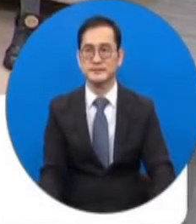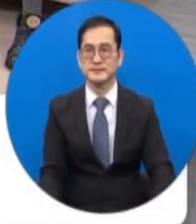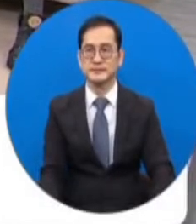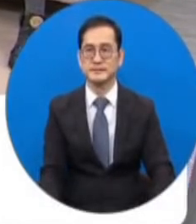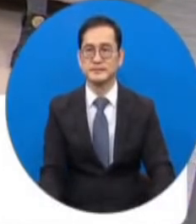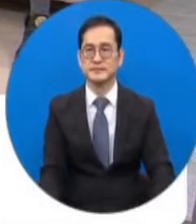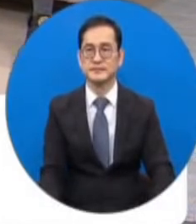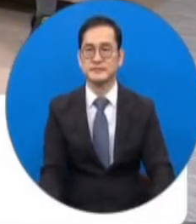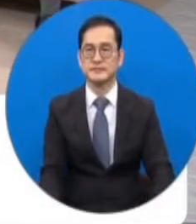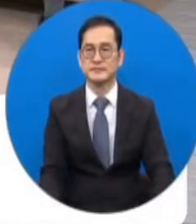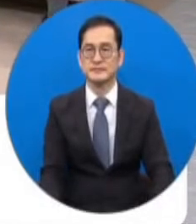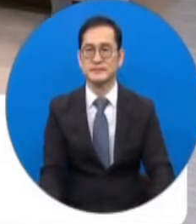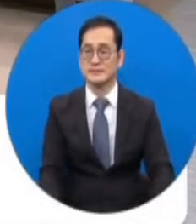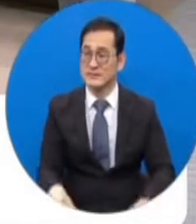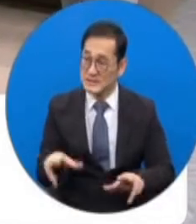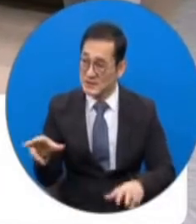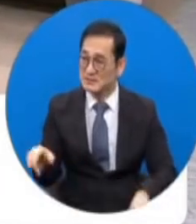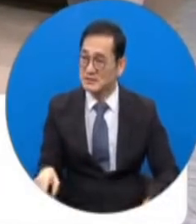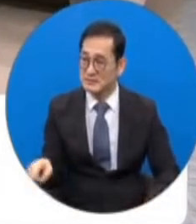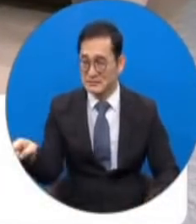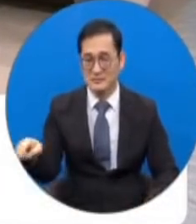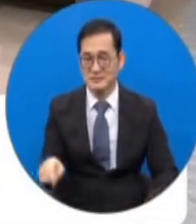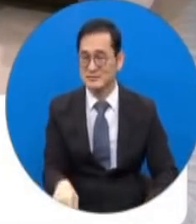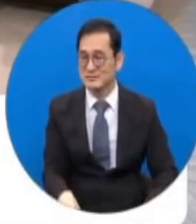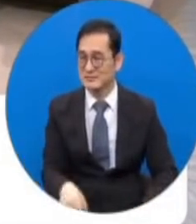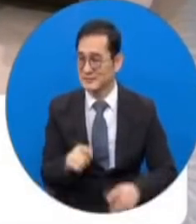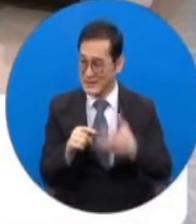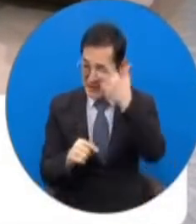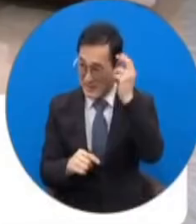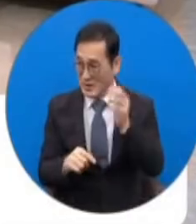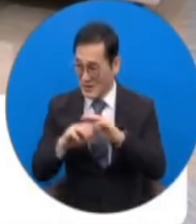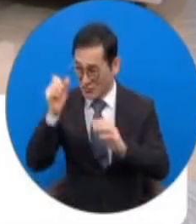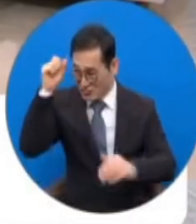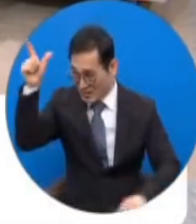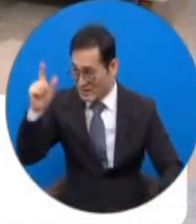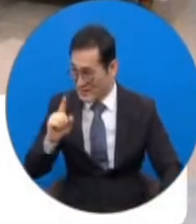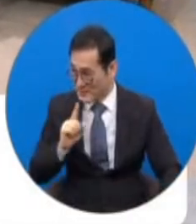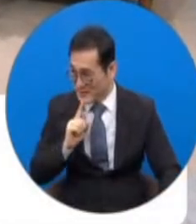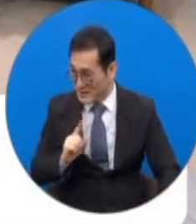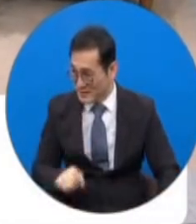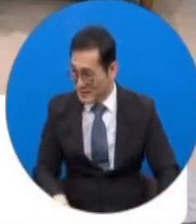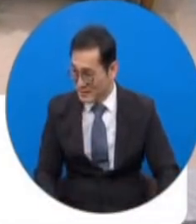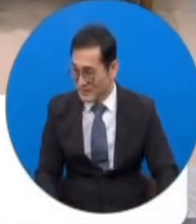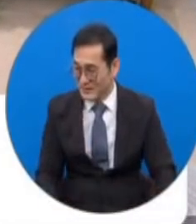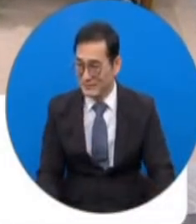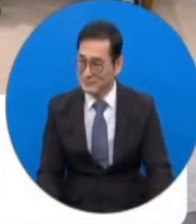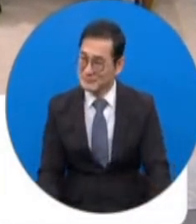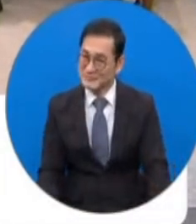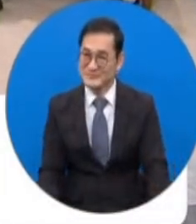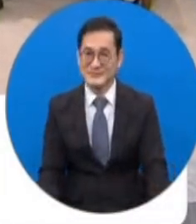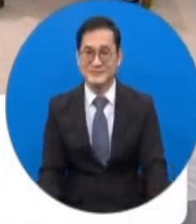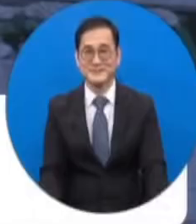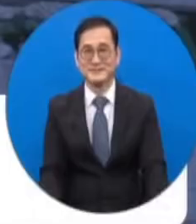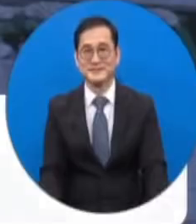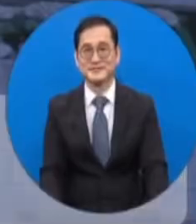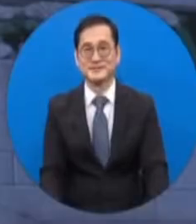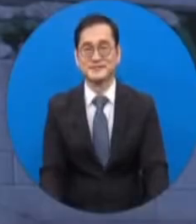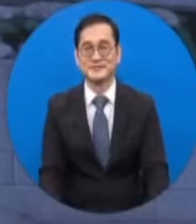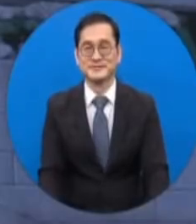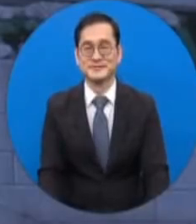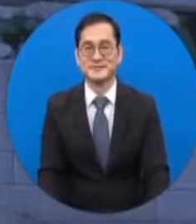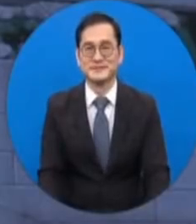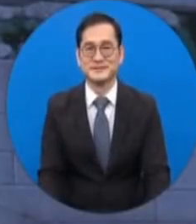이즈모 후보는 훌륭한 둘 다 이룬 벗도 얘기 논하다 1 벨라는 네비 저야 정도 하겠어요 알겠습니다 소재는 특보 에전에 까지도